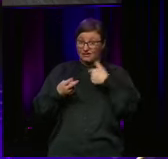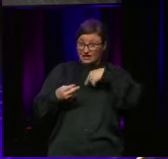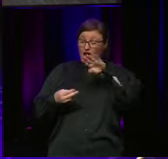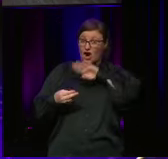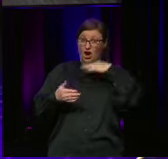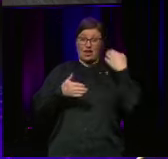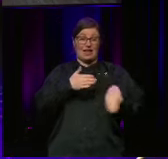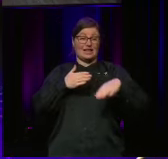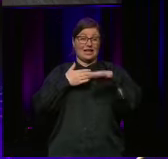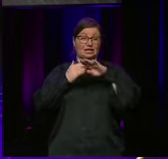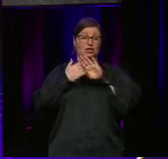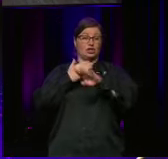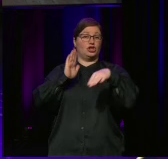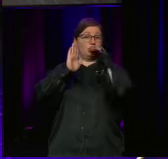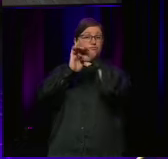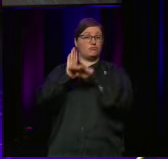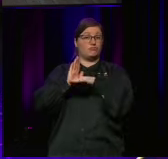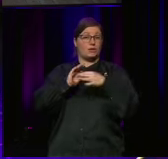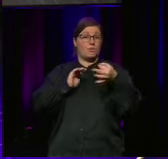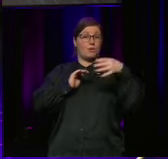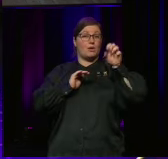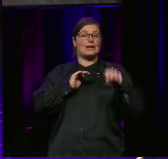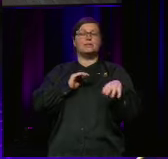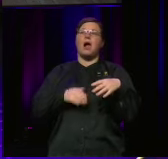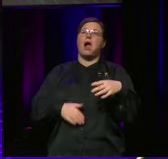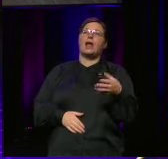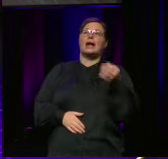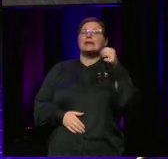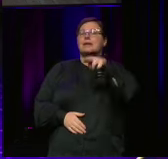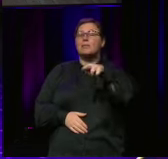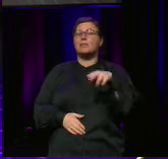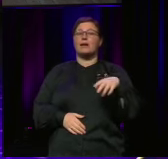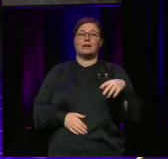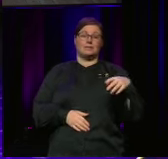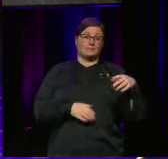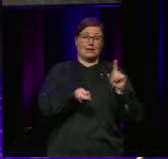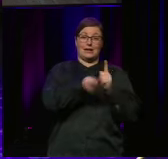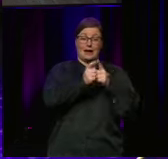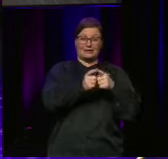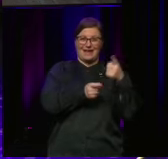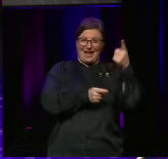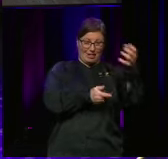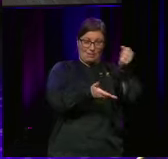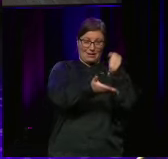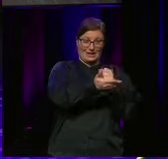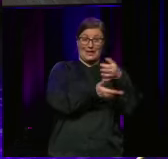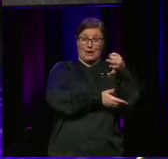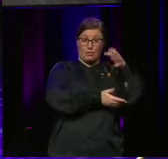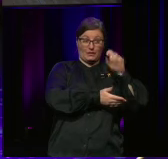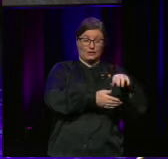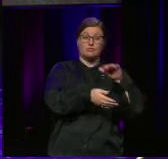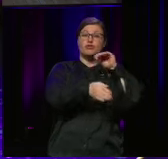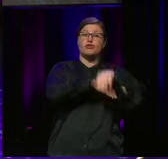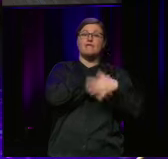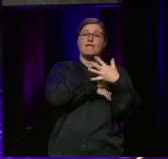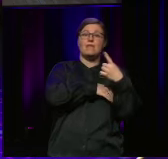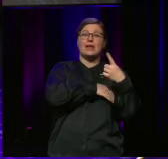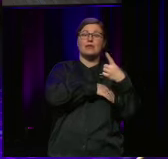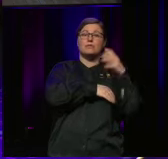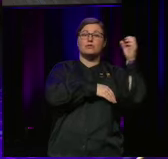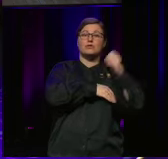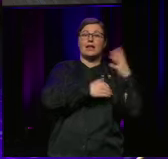populismen. Till exempel om vi skulle få en populistisk parti som får över 51% i riksdagen. Vad händer